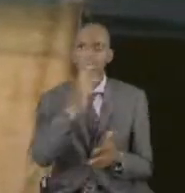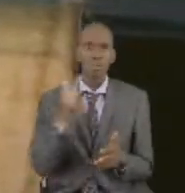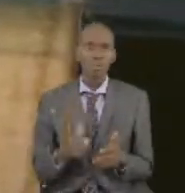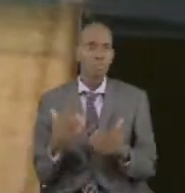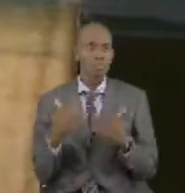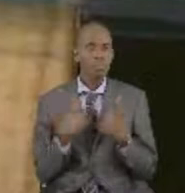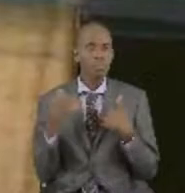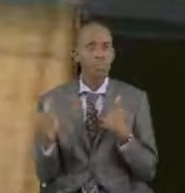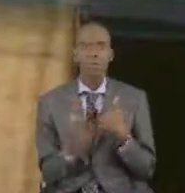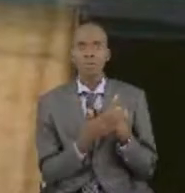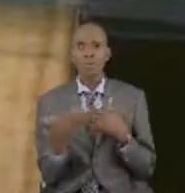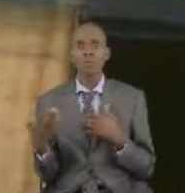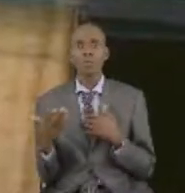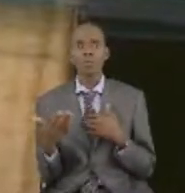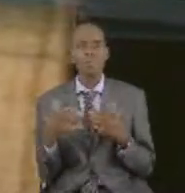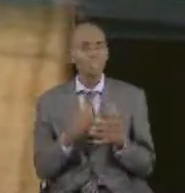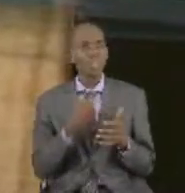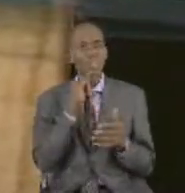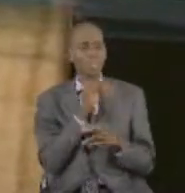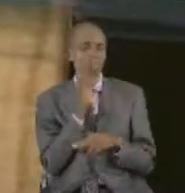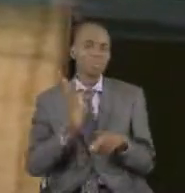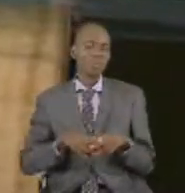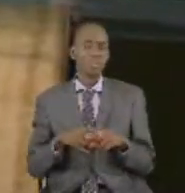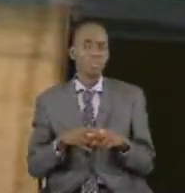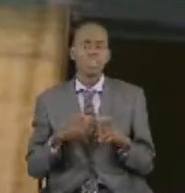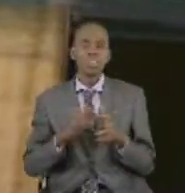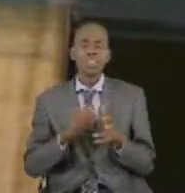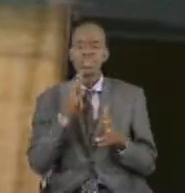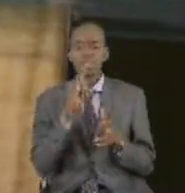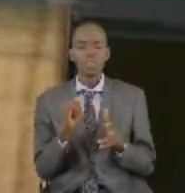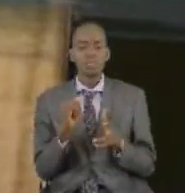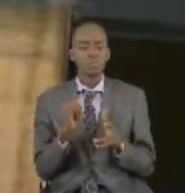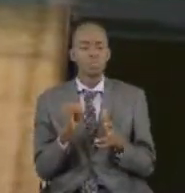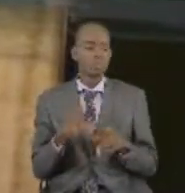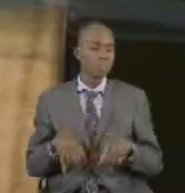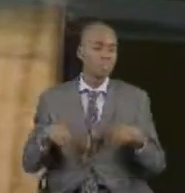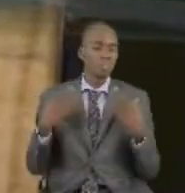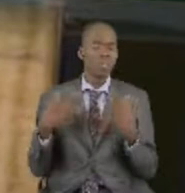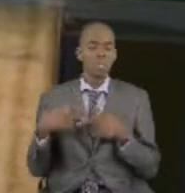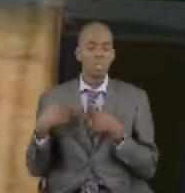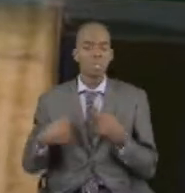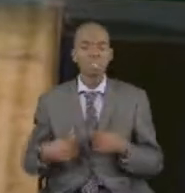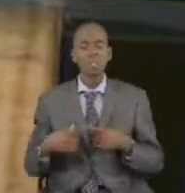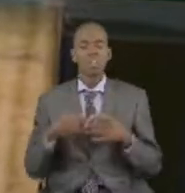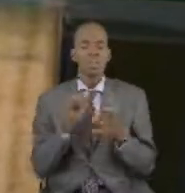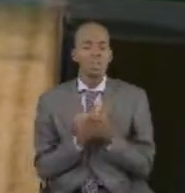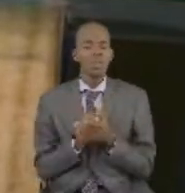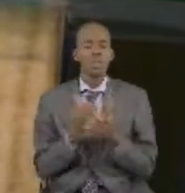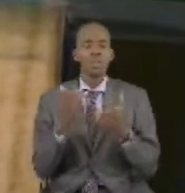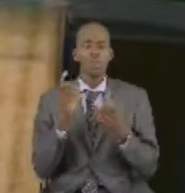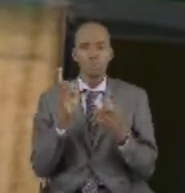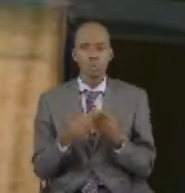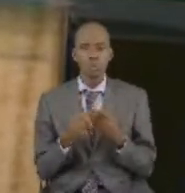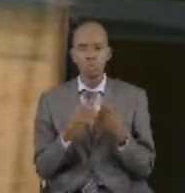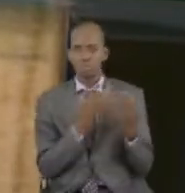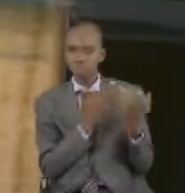que je dans le coeur dans sa nature dans son coeur dans sa vie qui le pousse à courber